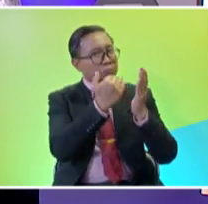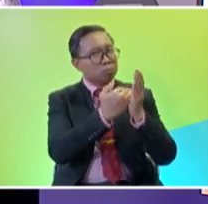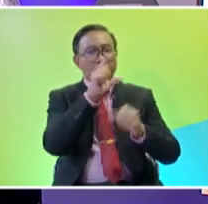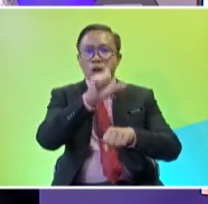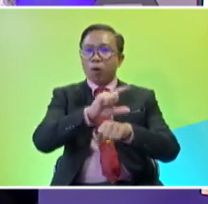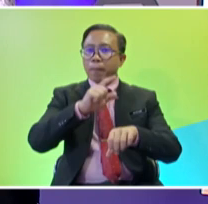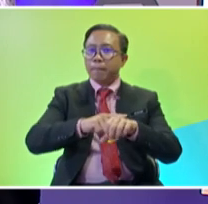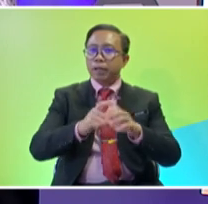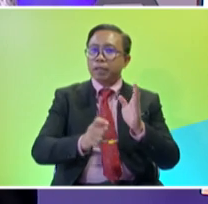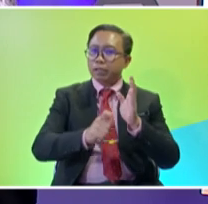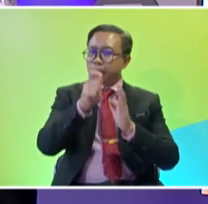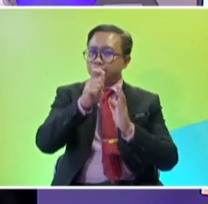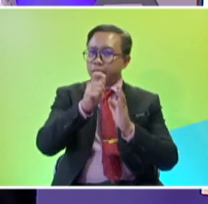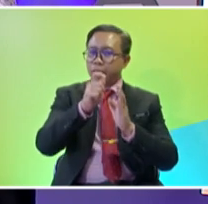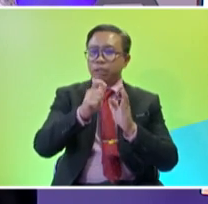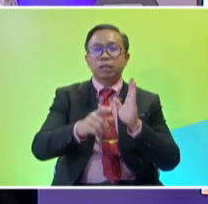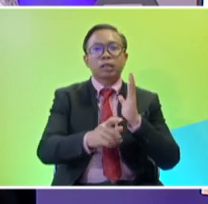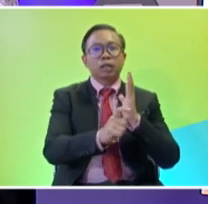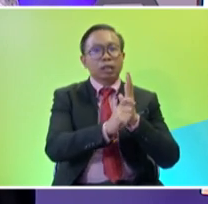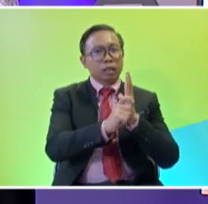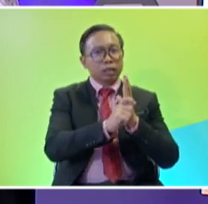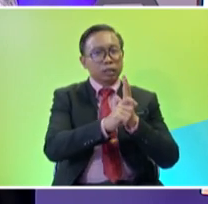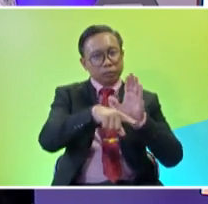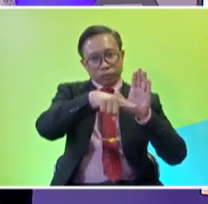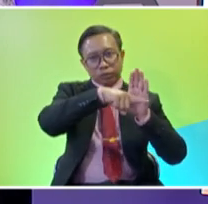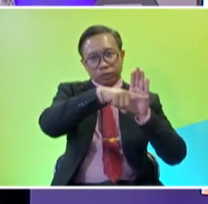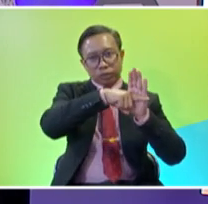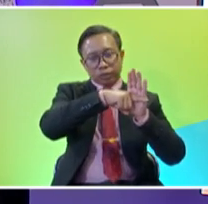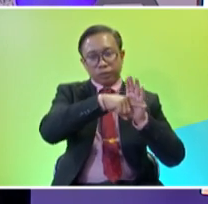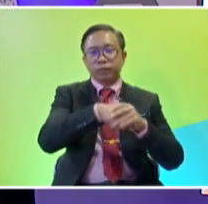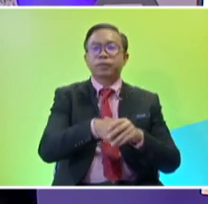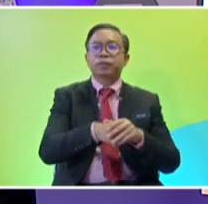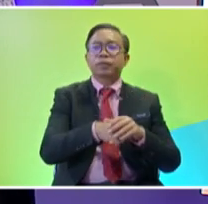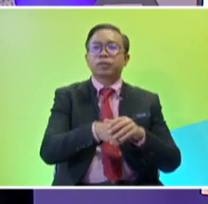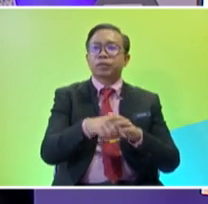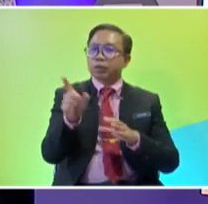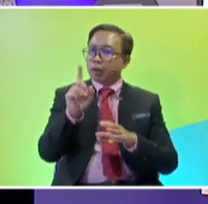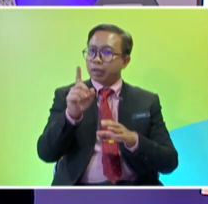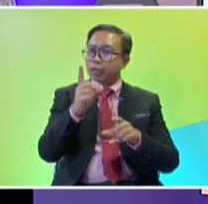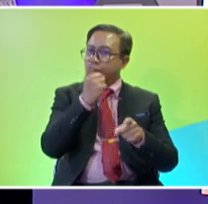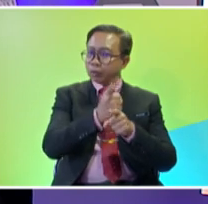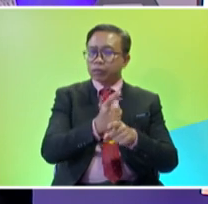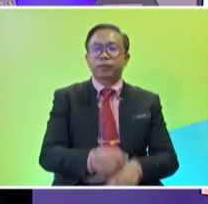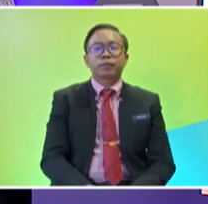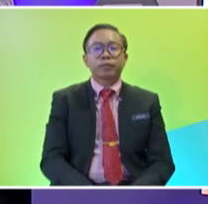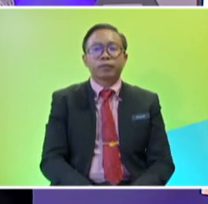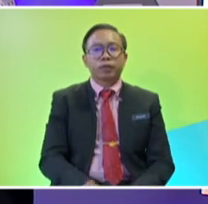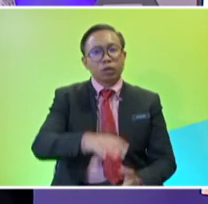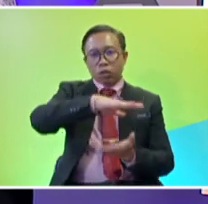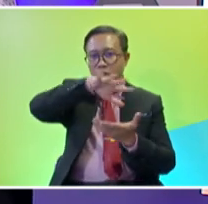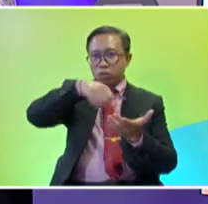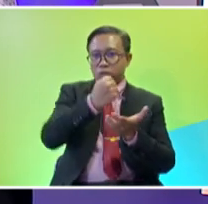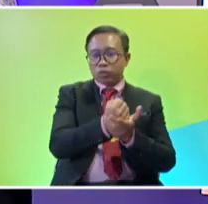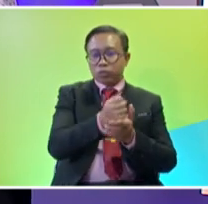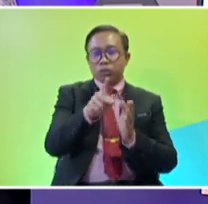berada pada Terminal negatif yang mana logam peluru berada pada Terminal positif jadi semua